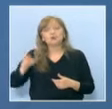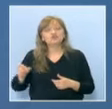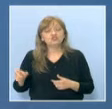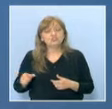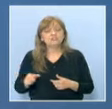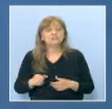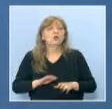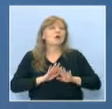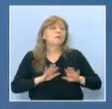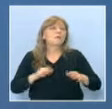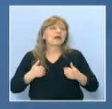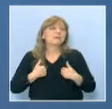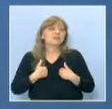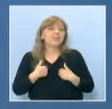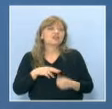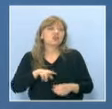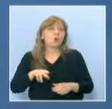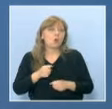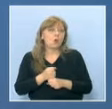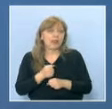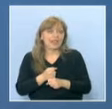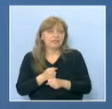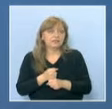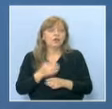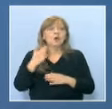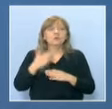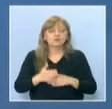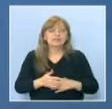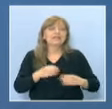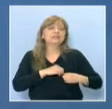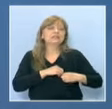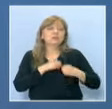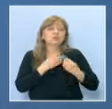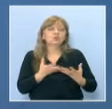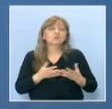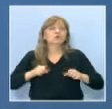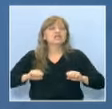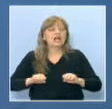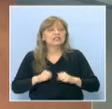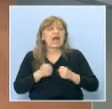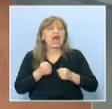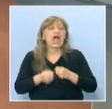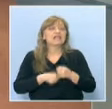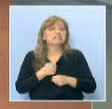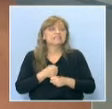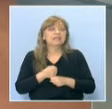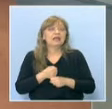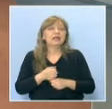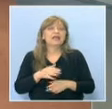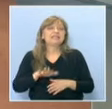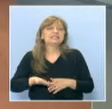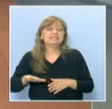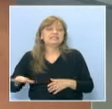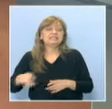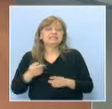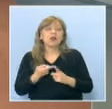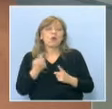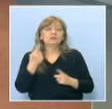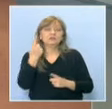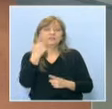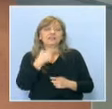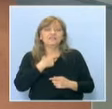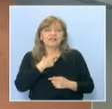подпомагаме наши колеги. Например, последната благотворителна акция е за дете от първи клас,